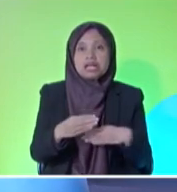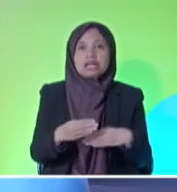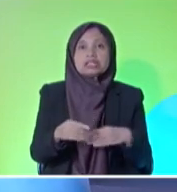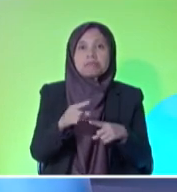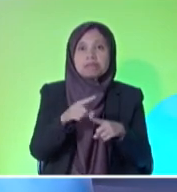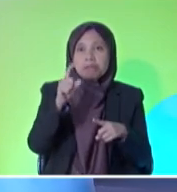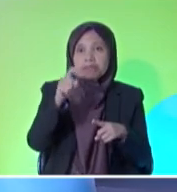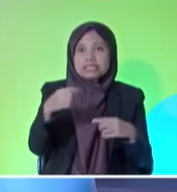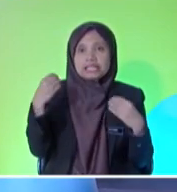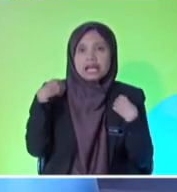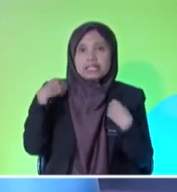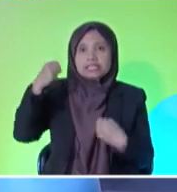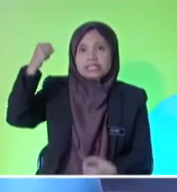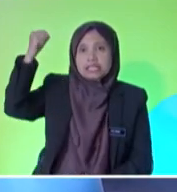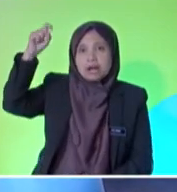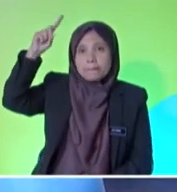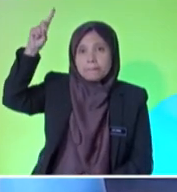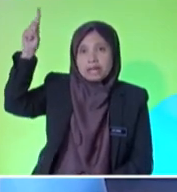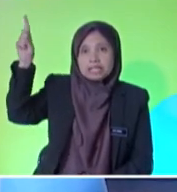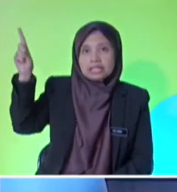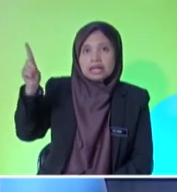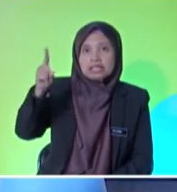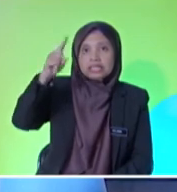adalah cahaya matahari